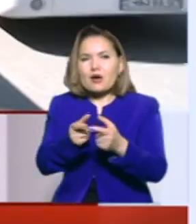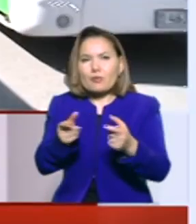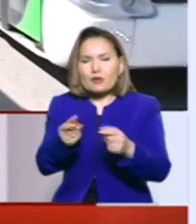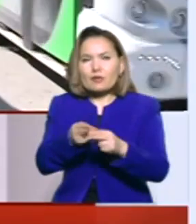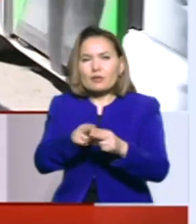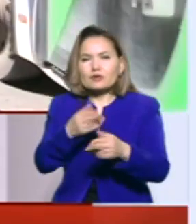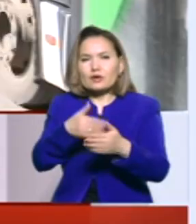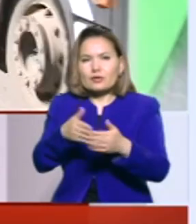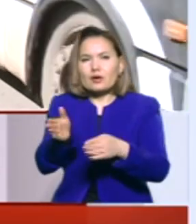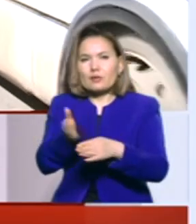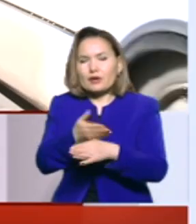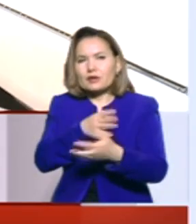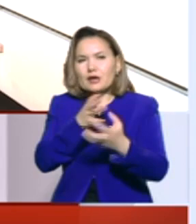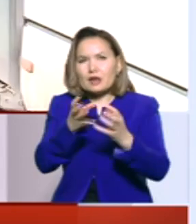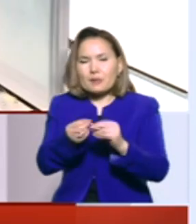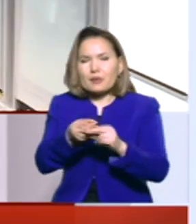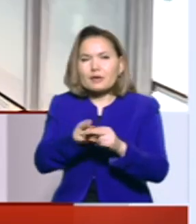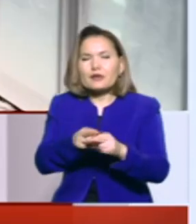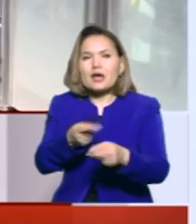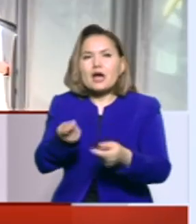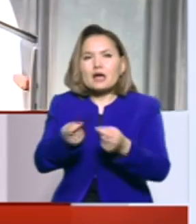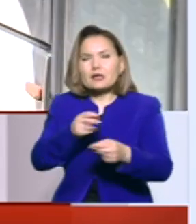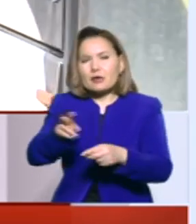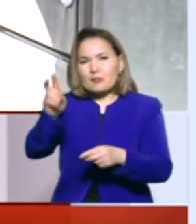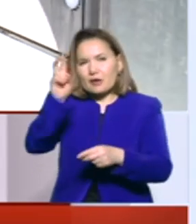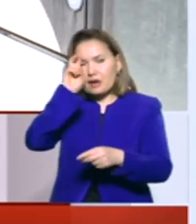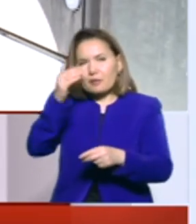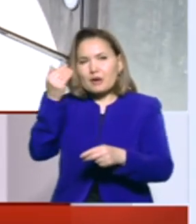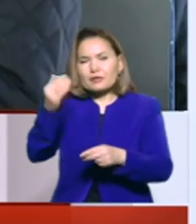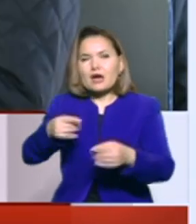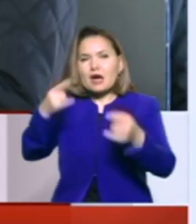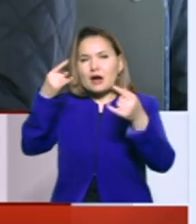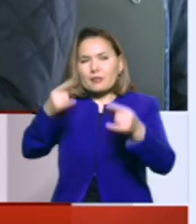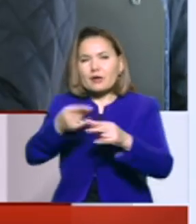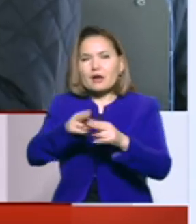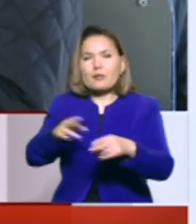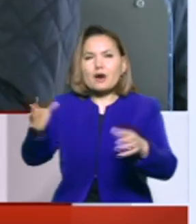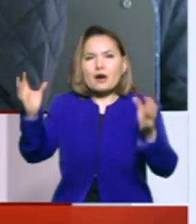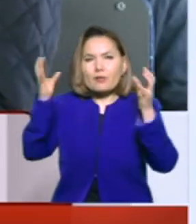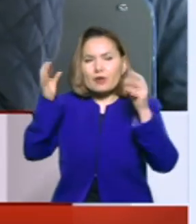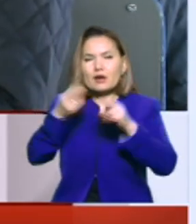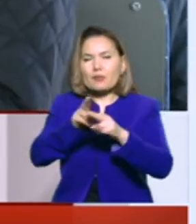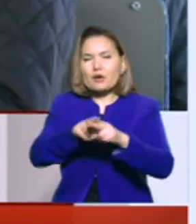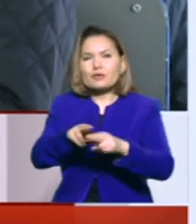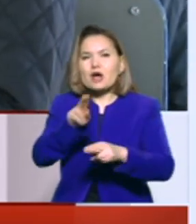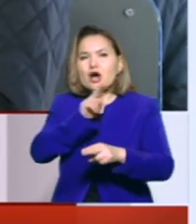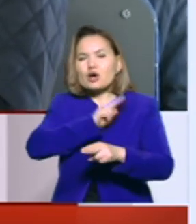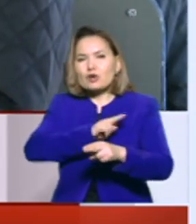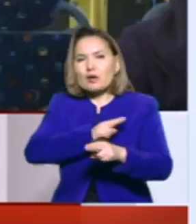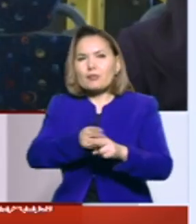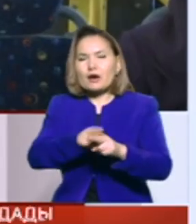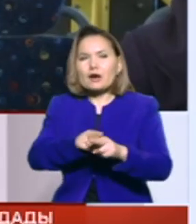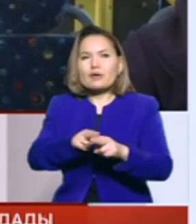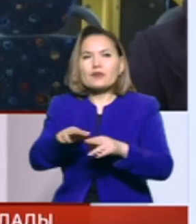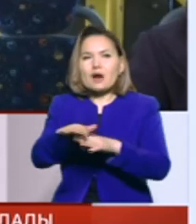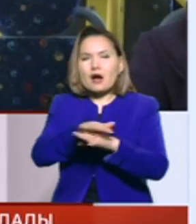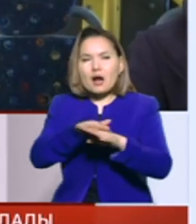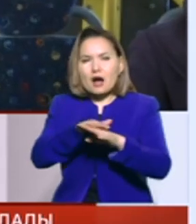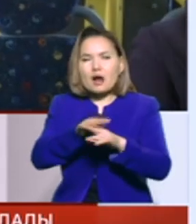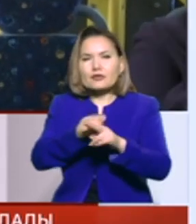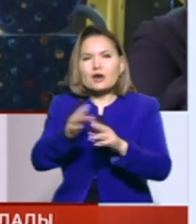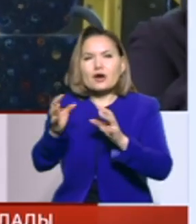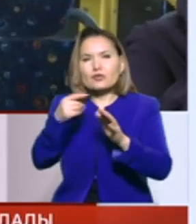жойылды. Сонымен қатар әкімдікке мемлекеттік телеарналар мен радиолардың өнімін қоғамдық көлікте